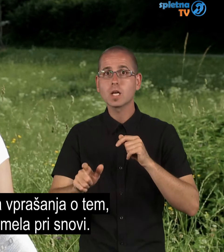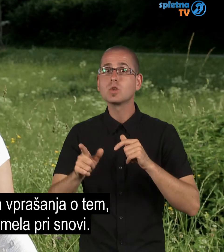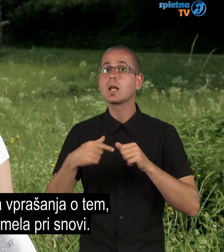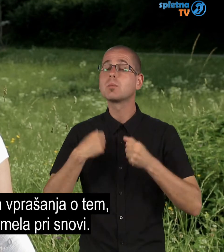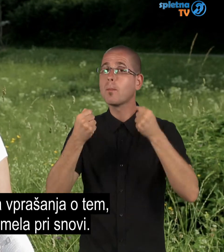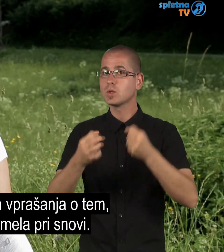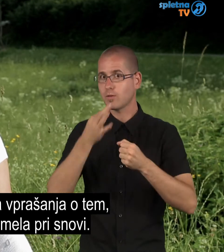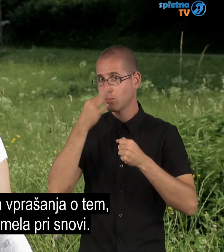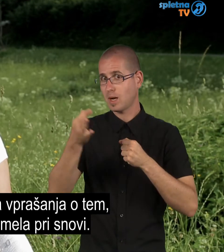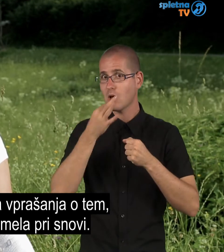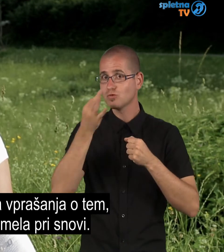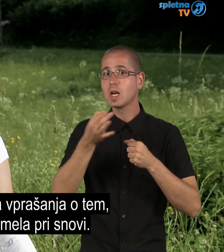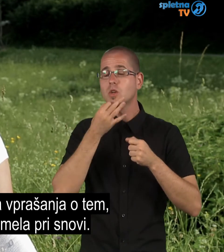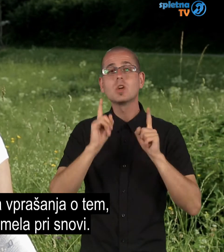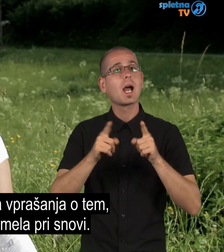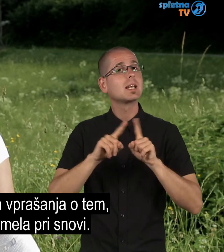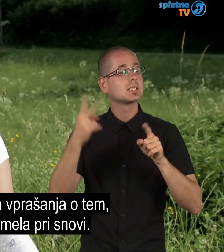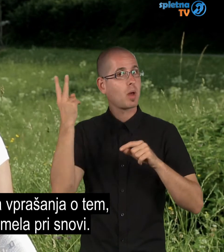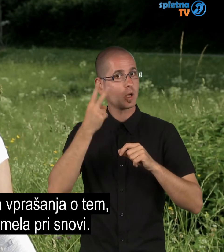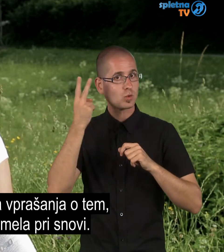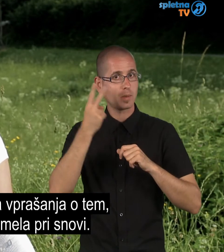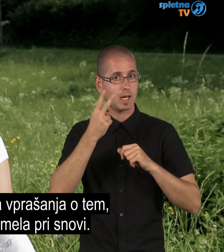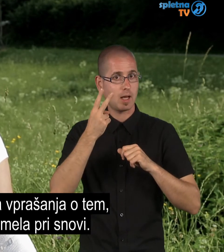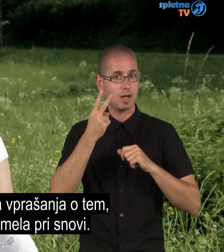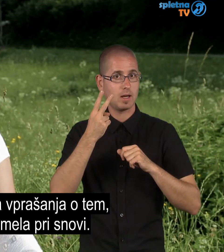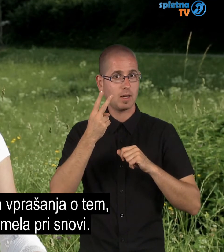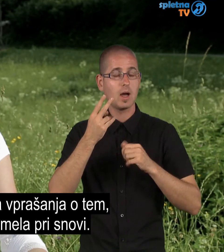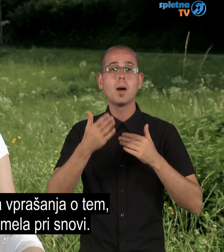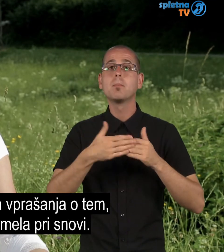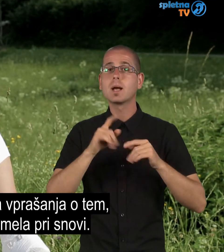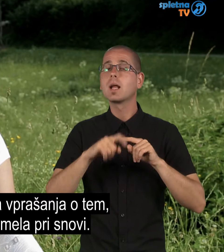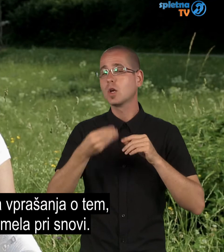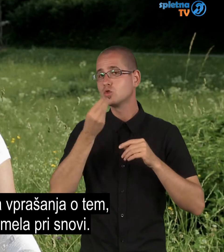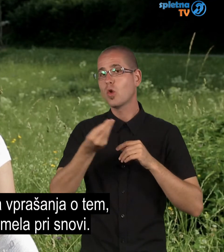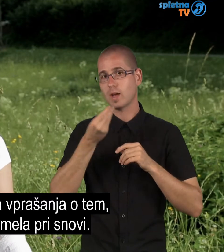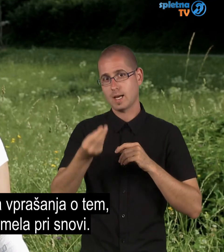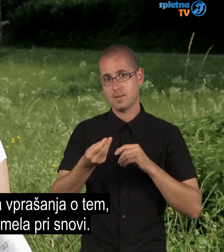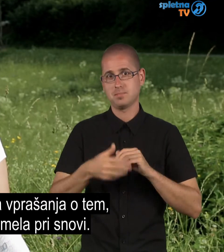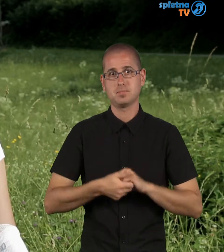mu postavila vprašanja, če česar nisem razumela pri snoveh.